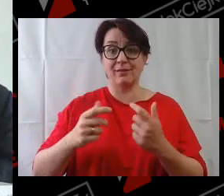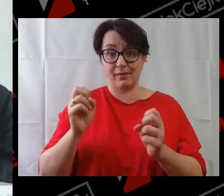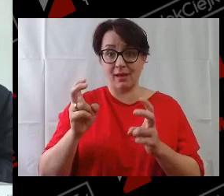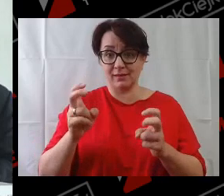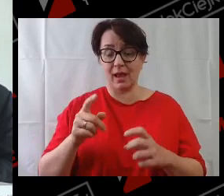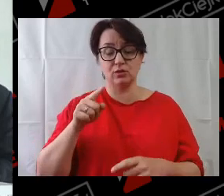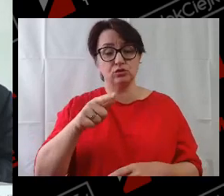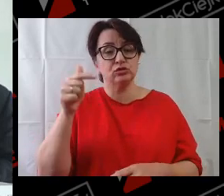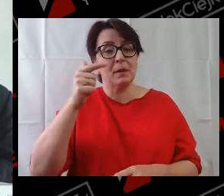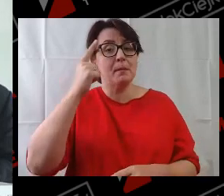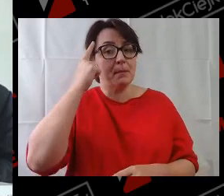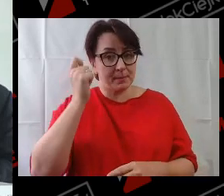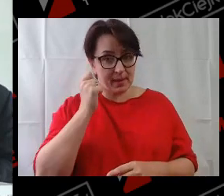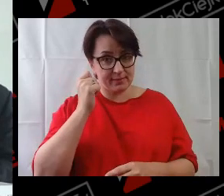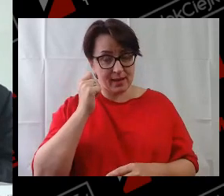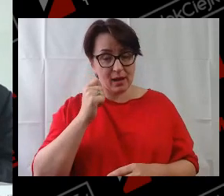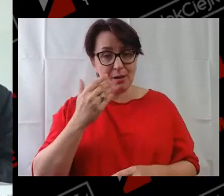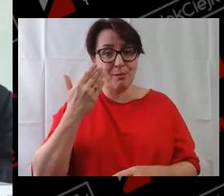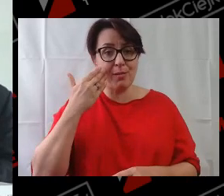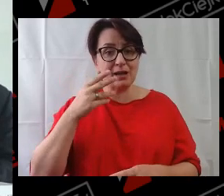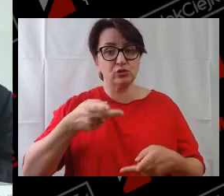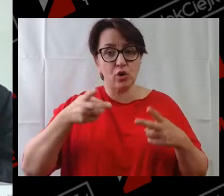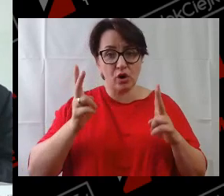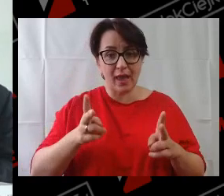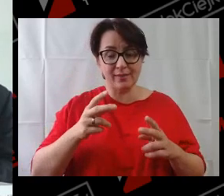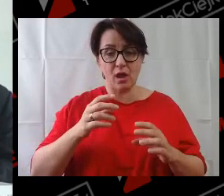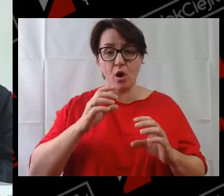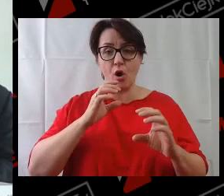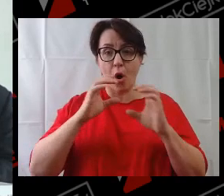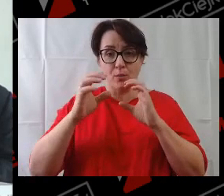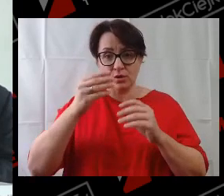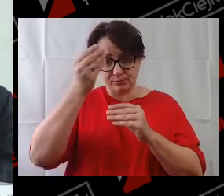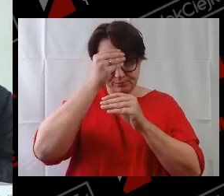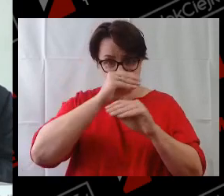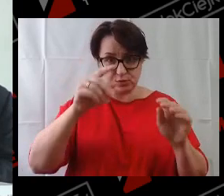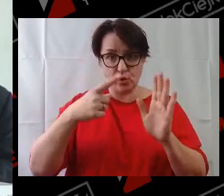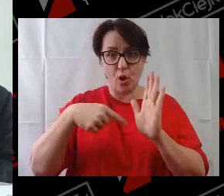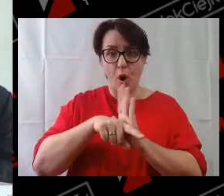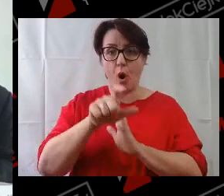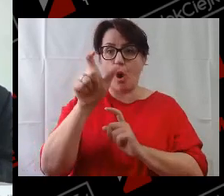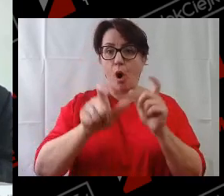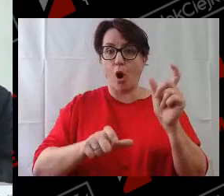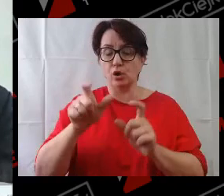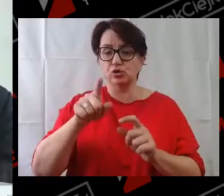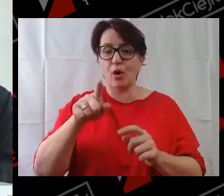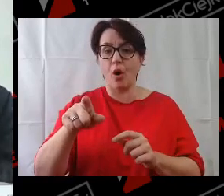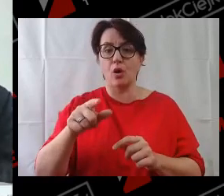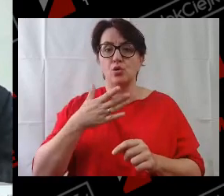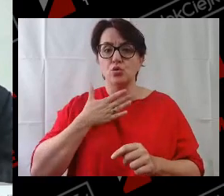bardzo konkretnych osób które są